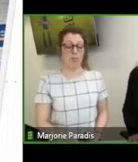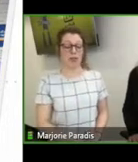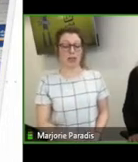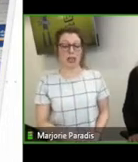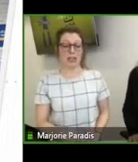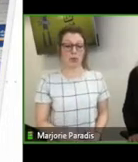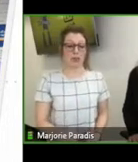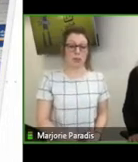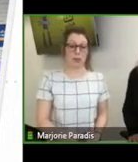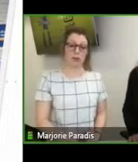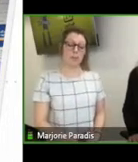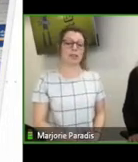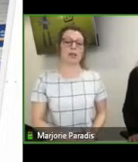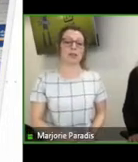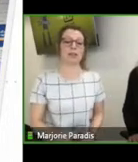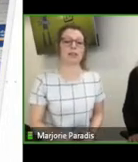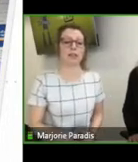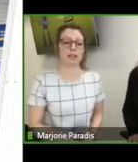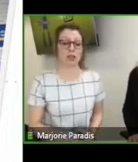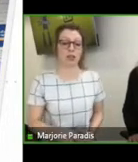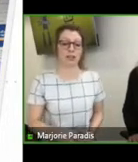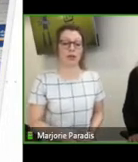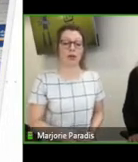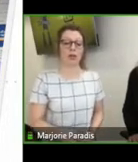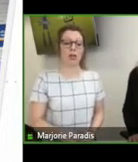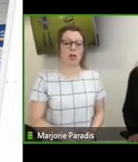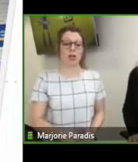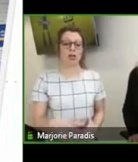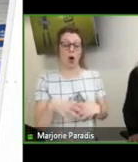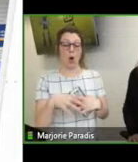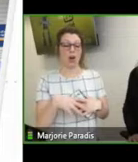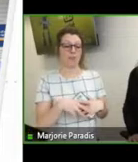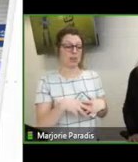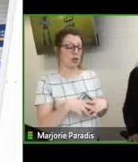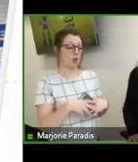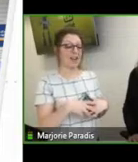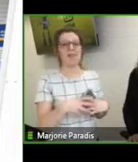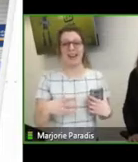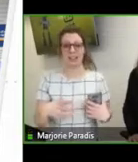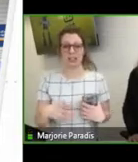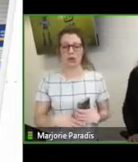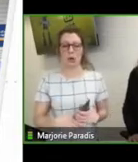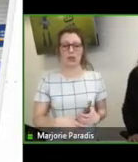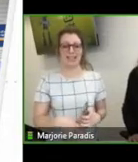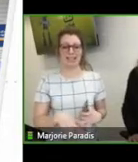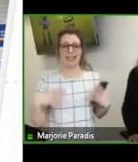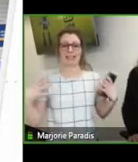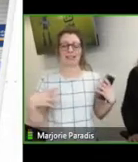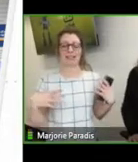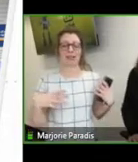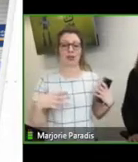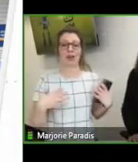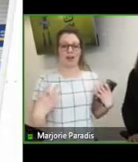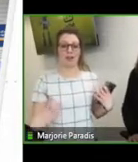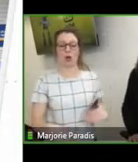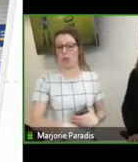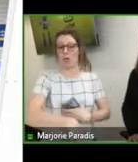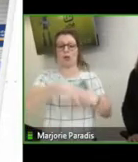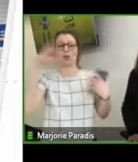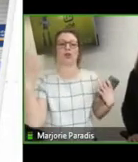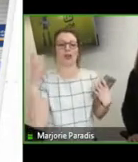c'est la pointe de l'iceberg, si je peux dire, parce qu'en tant que tel, ce genre de serveurs-là sont hébergés, sont concentrés dans de